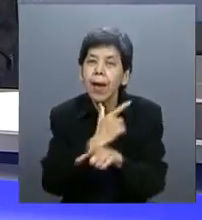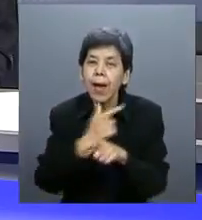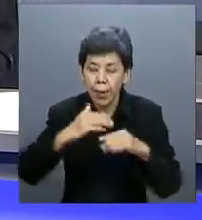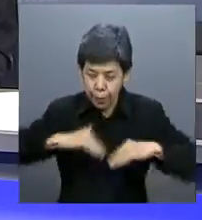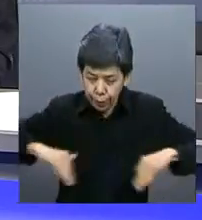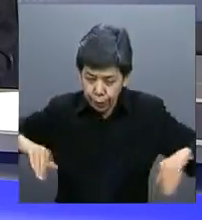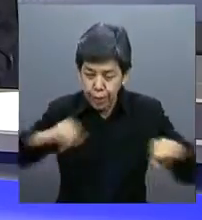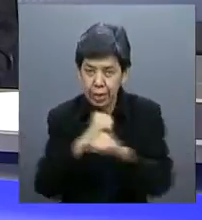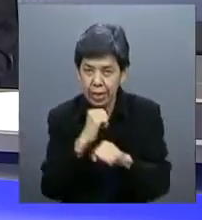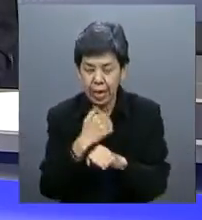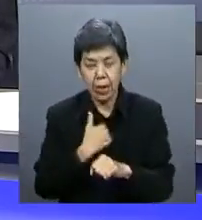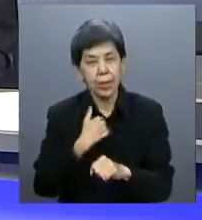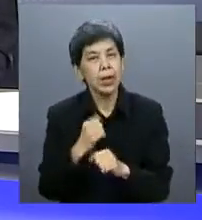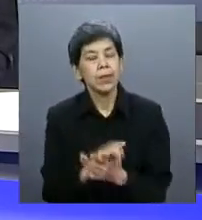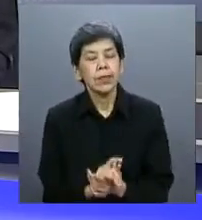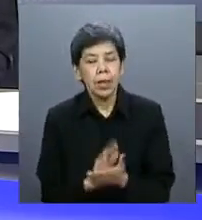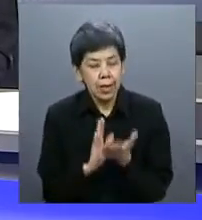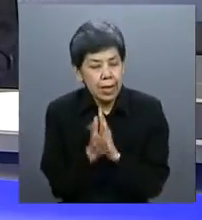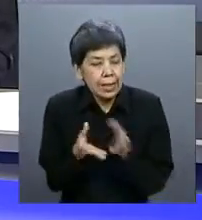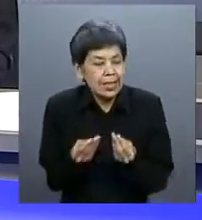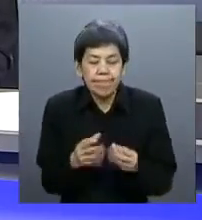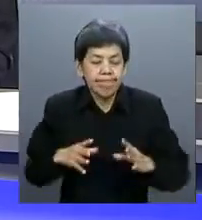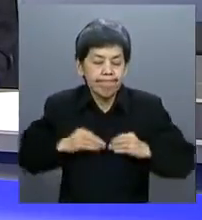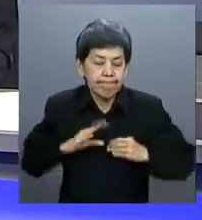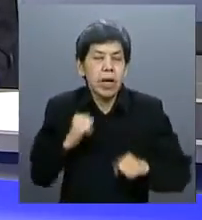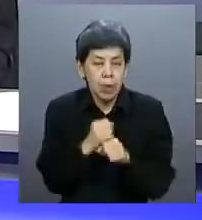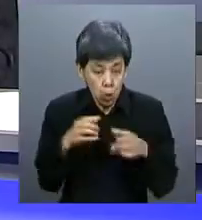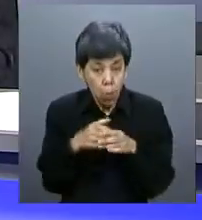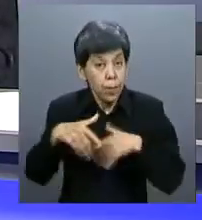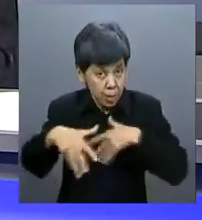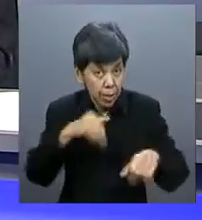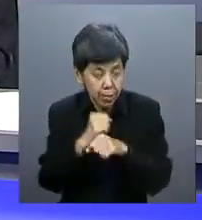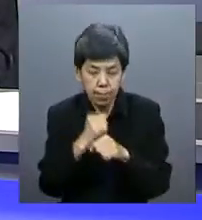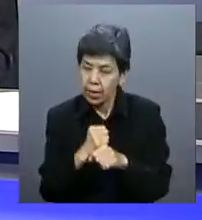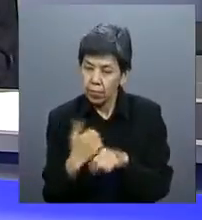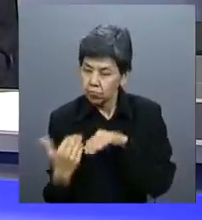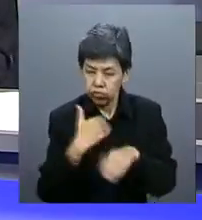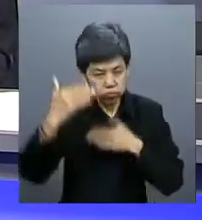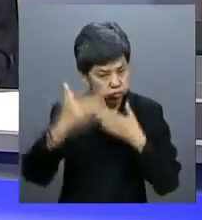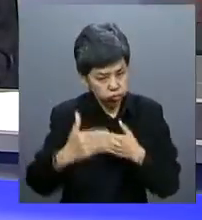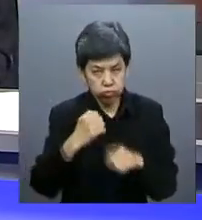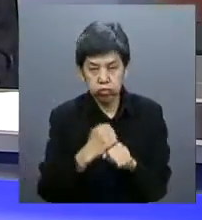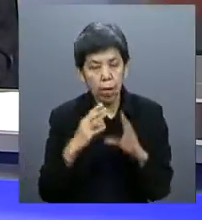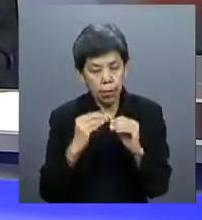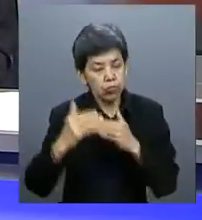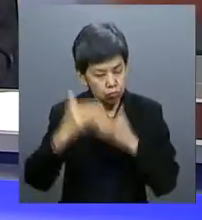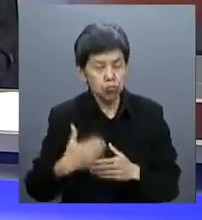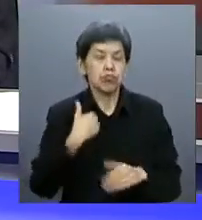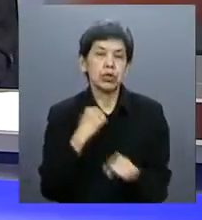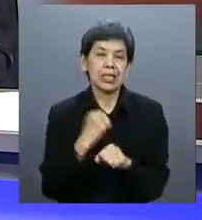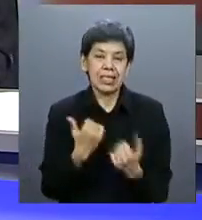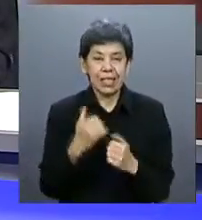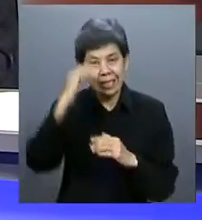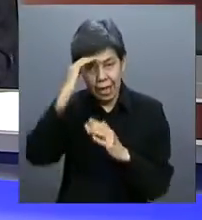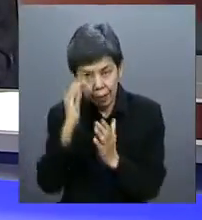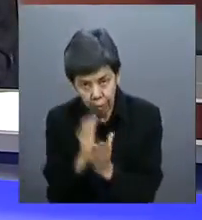สงวนแห่งชาติและเขตปฏิรูปที่ดินครับ ซึ่งก็มีมวลชนบางส่วนค่ะปิดกั้นทางเข้าออกห้องประชุมสภาทำให้ต